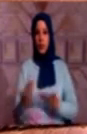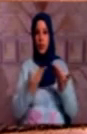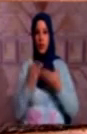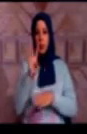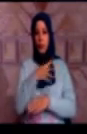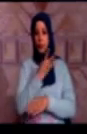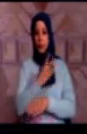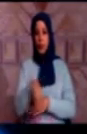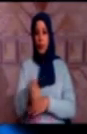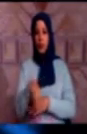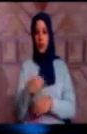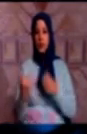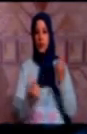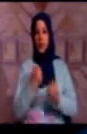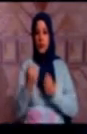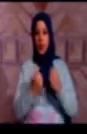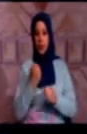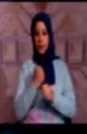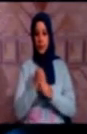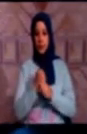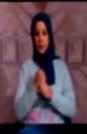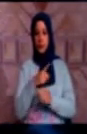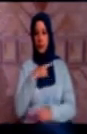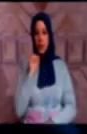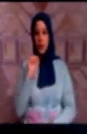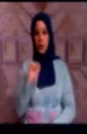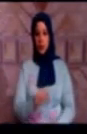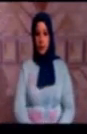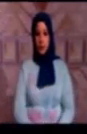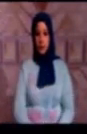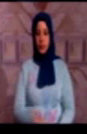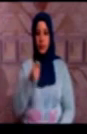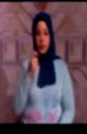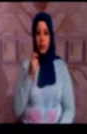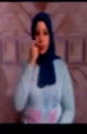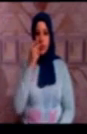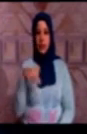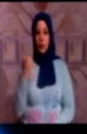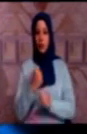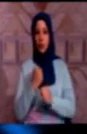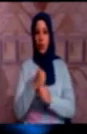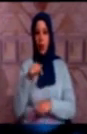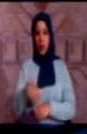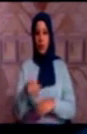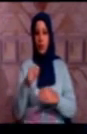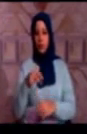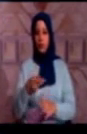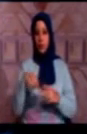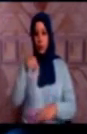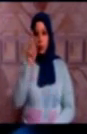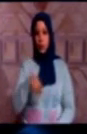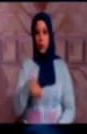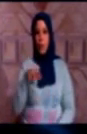مع ازمه الاستهلاك الخاصه سواء بالموظفين اللي ممكن يشتغلوا اون لاين يوم الحد او سواء في